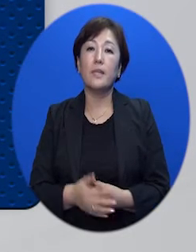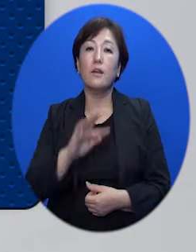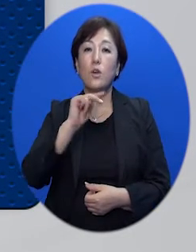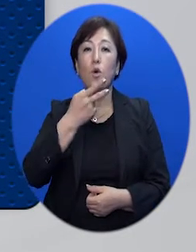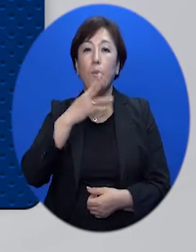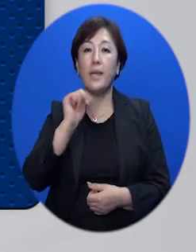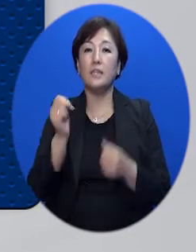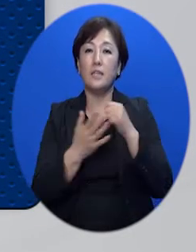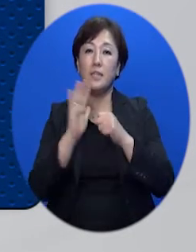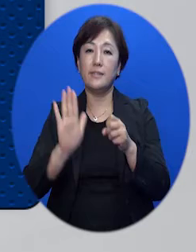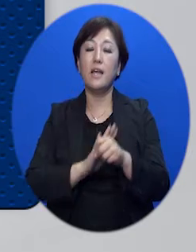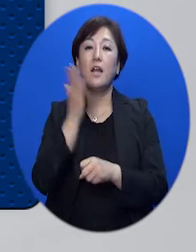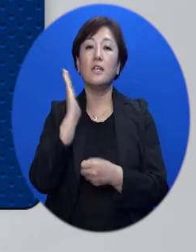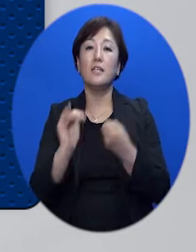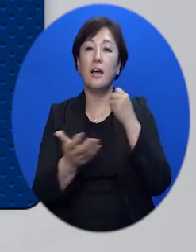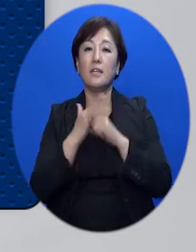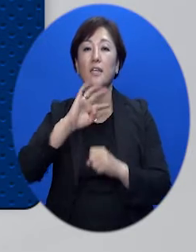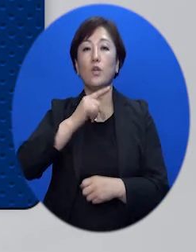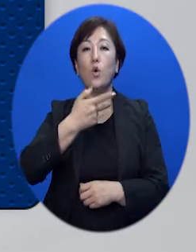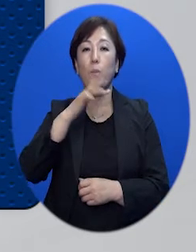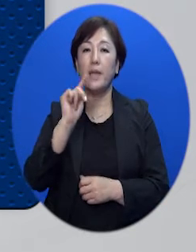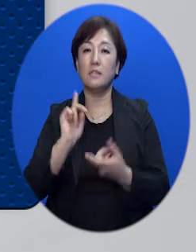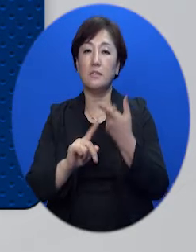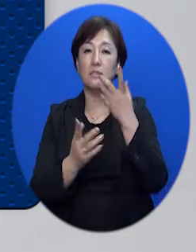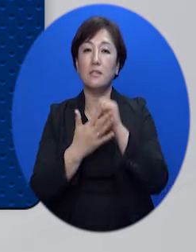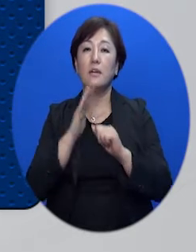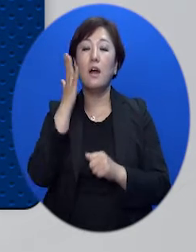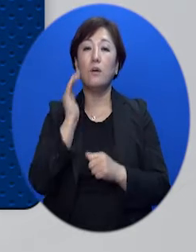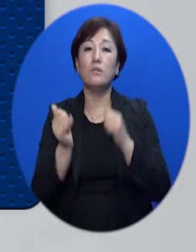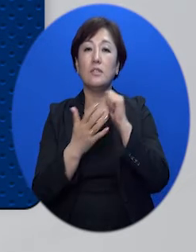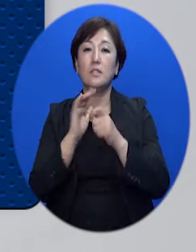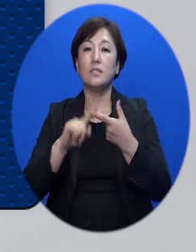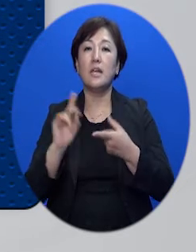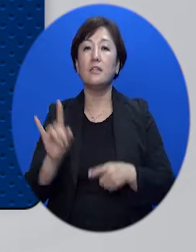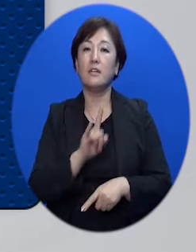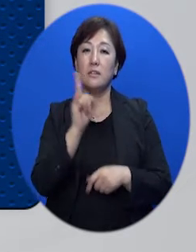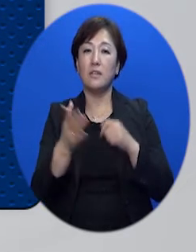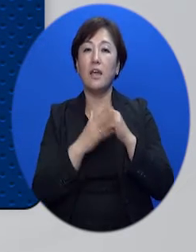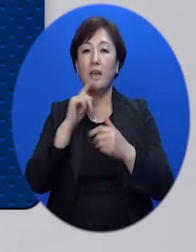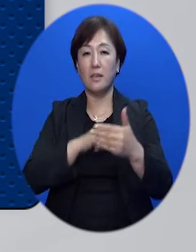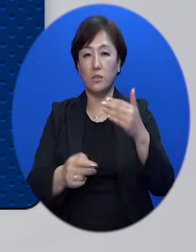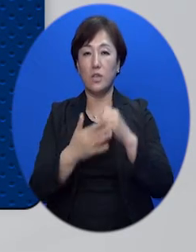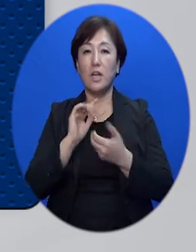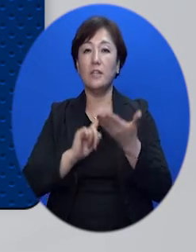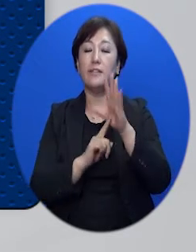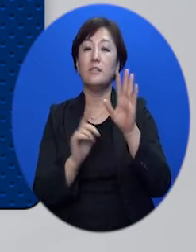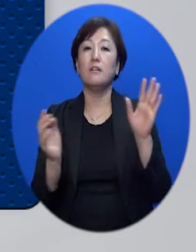로맨틱 코미디 연극 운빨 로맨스가 울산 현대예술관 소공연장에서 열립니다.